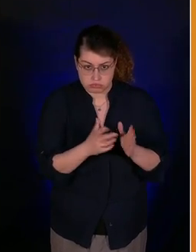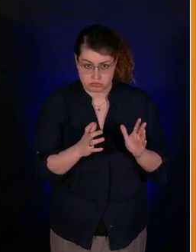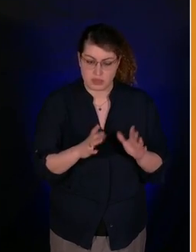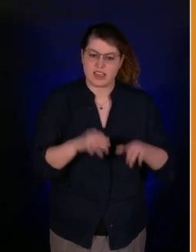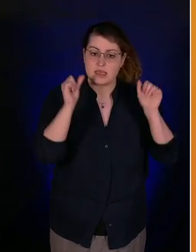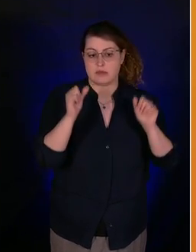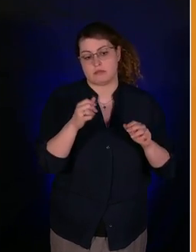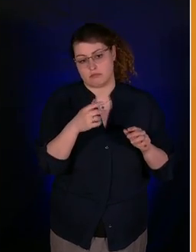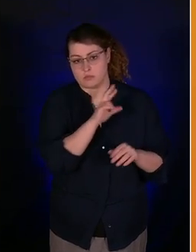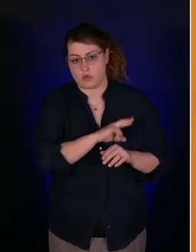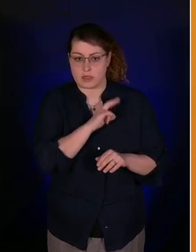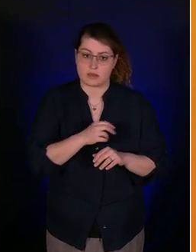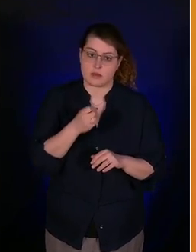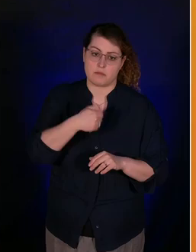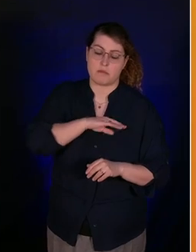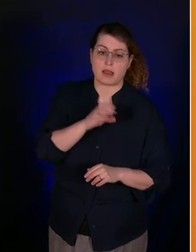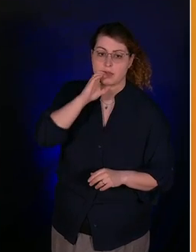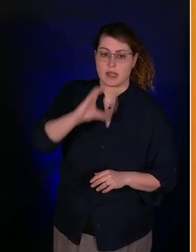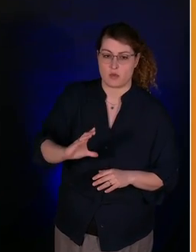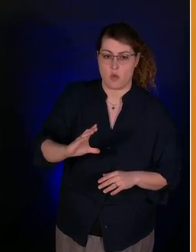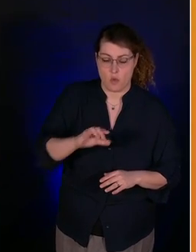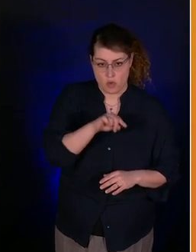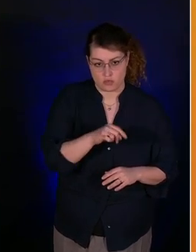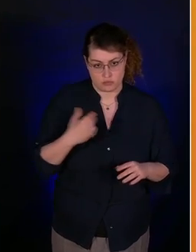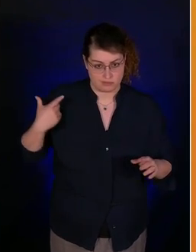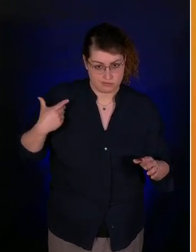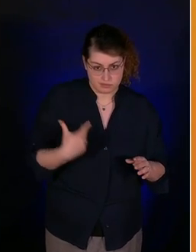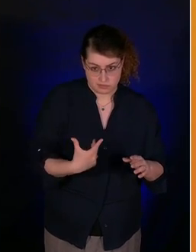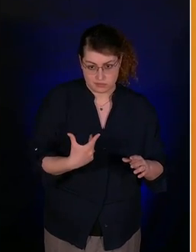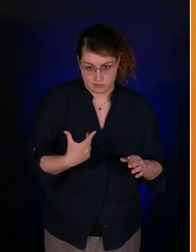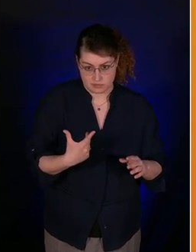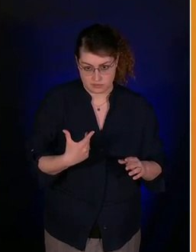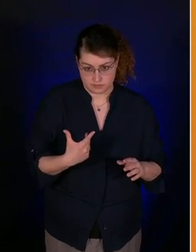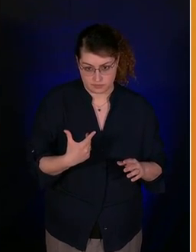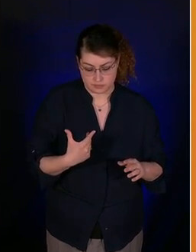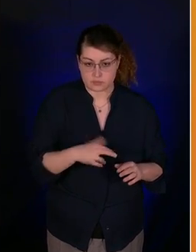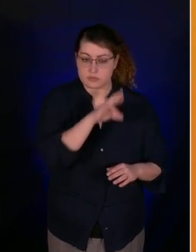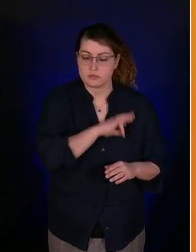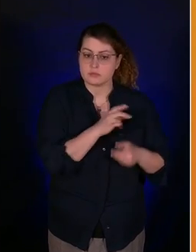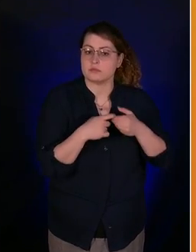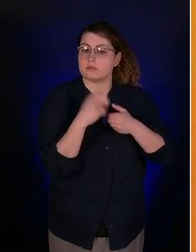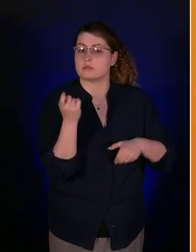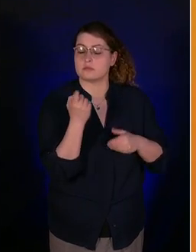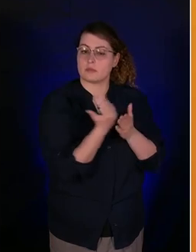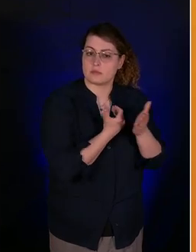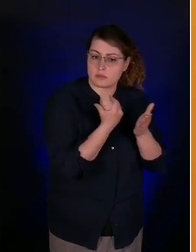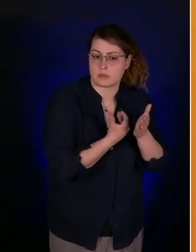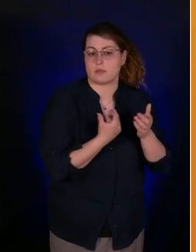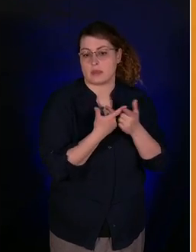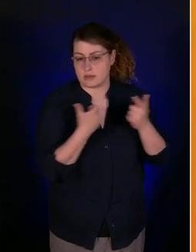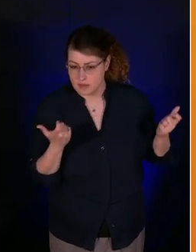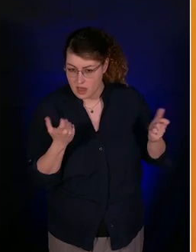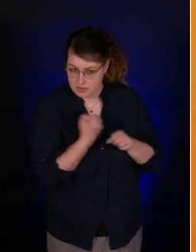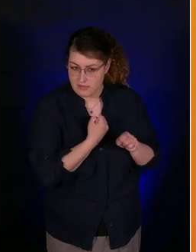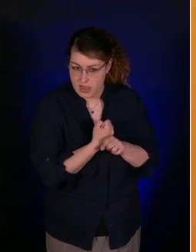capitalisation. En abandonnant les 37 années et demie d'annuité et en déconnectant la retraite du travail et du salaire, nous ouvrons la porte à la